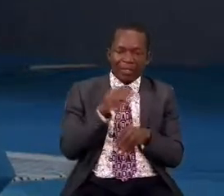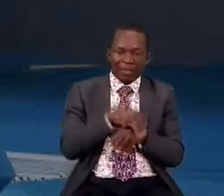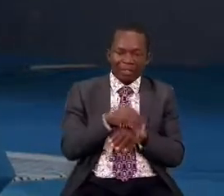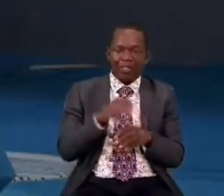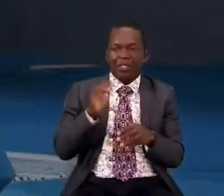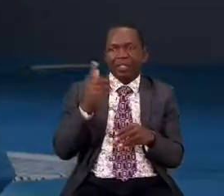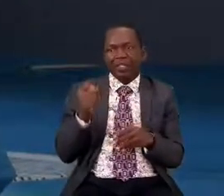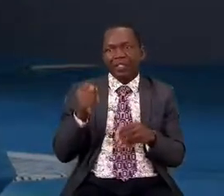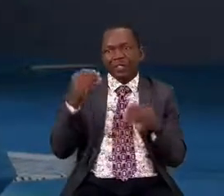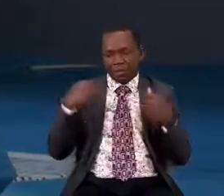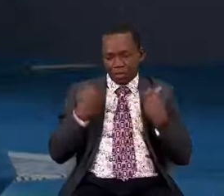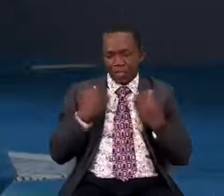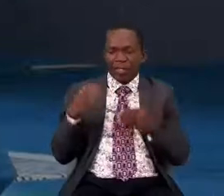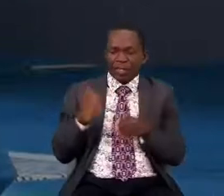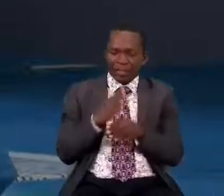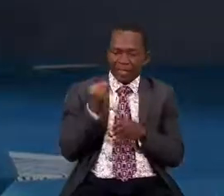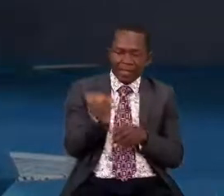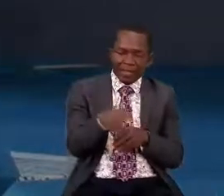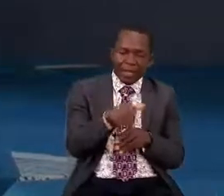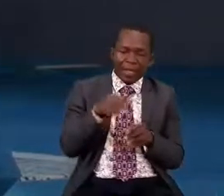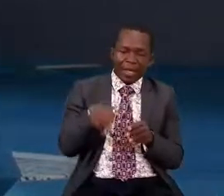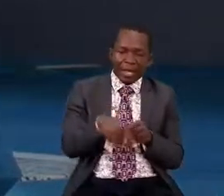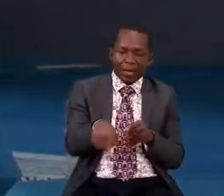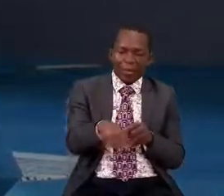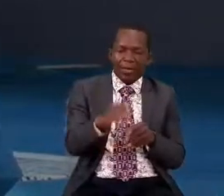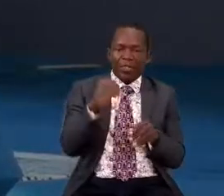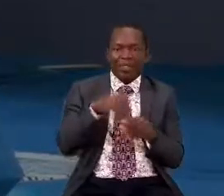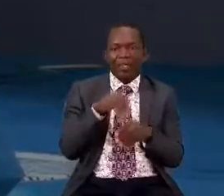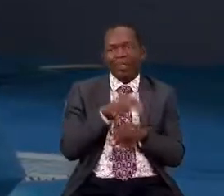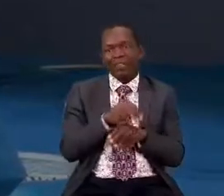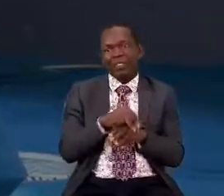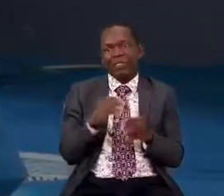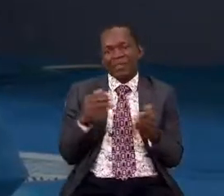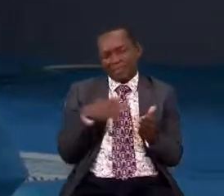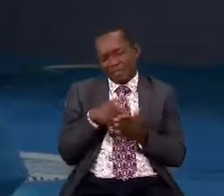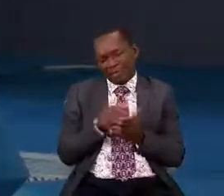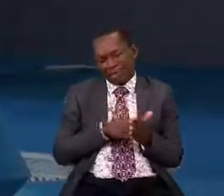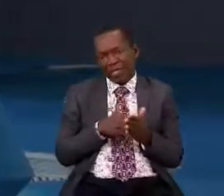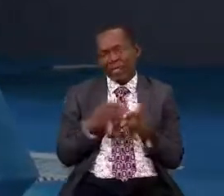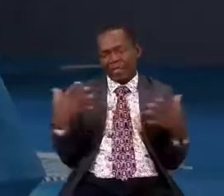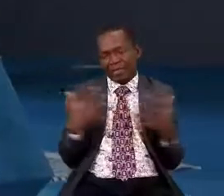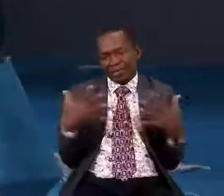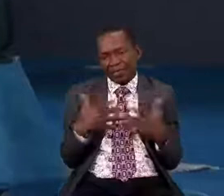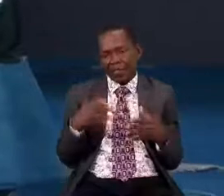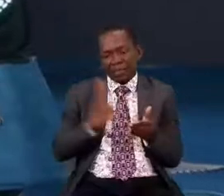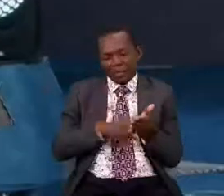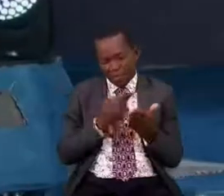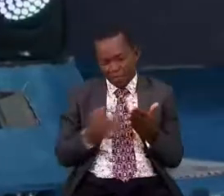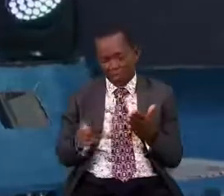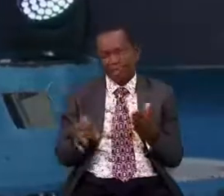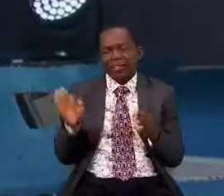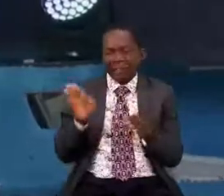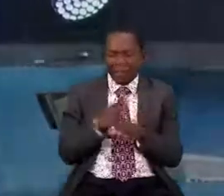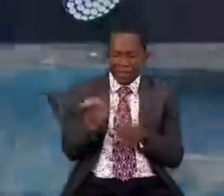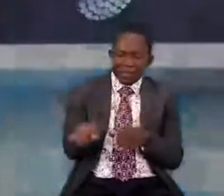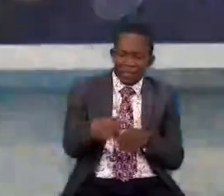timides, les peu, les poltrons, ceux qui tombent, les rétrogrades, relève-les et rassure-toi que chacun